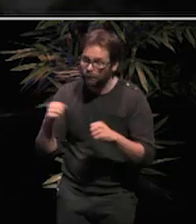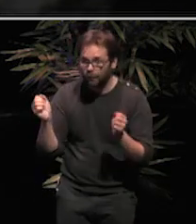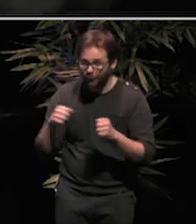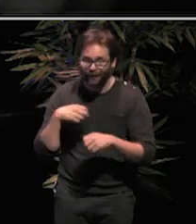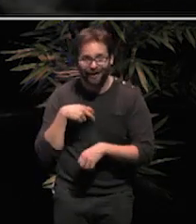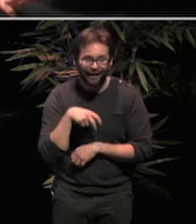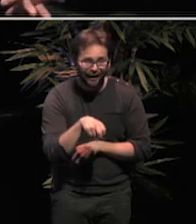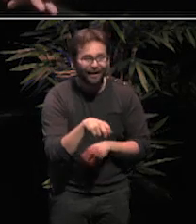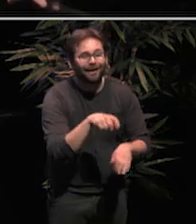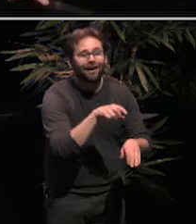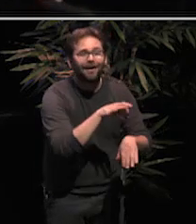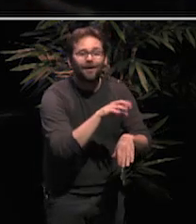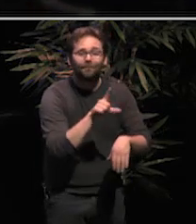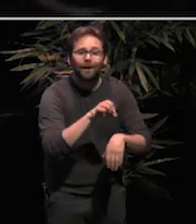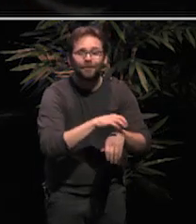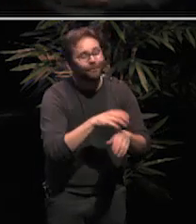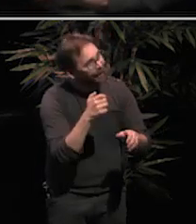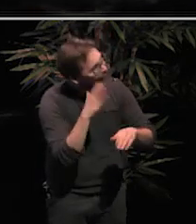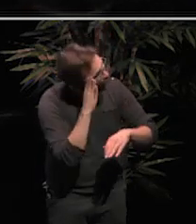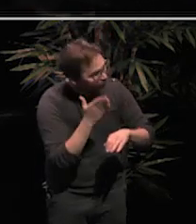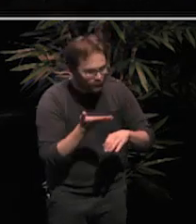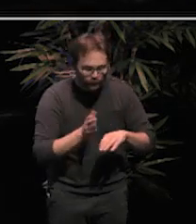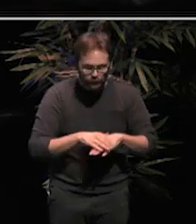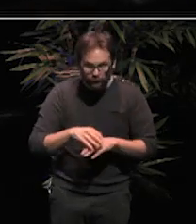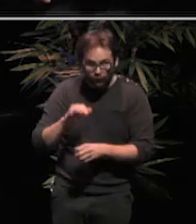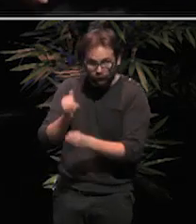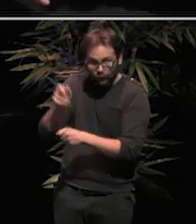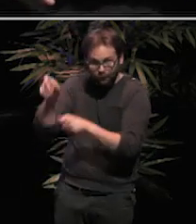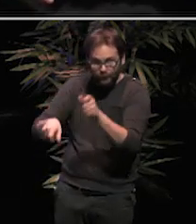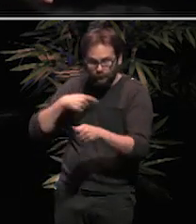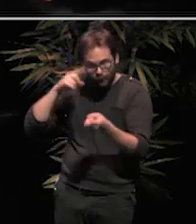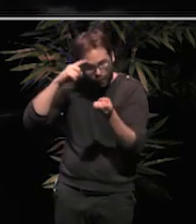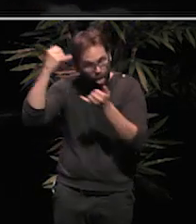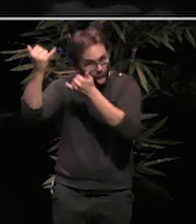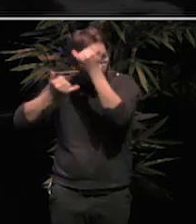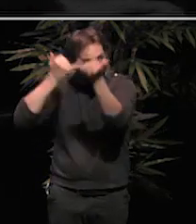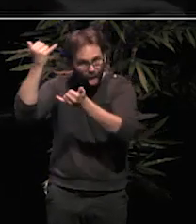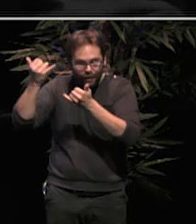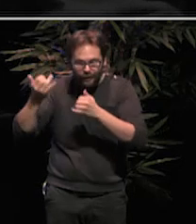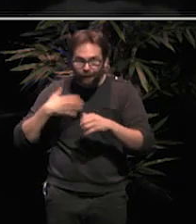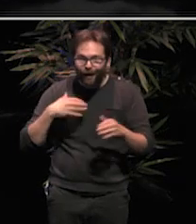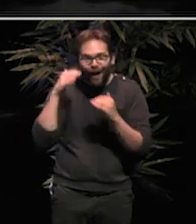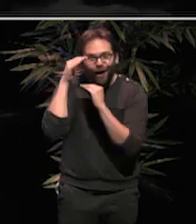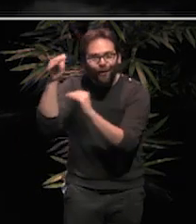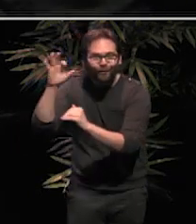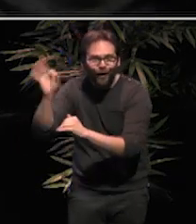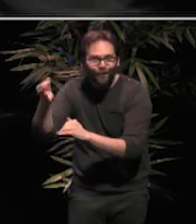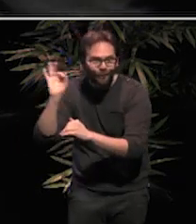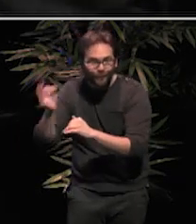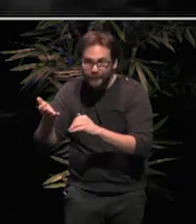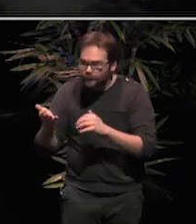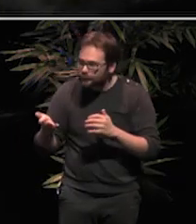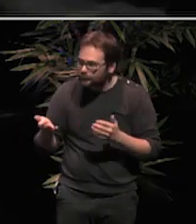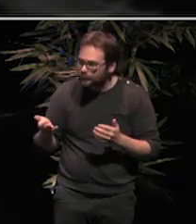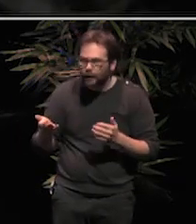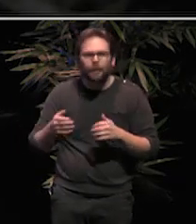mon alarme sur 20 minutes, mais voilà, j'étais confiant parce que j'avais quelqu'un qui veillait. Et au bout de 2 heures, quand j'ai